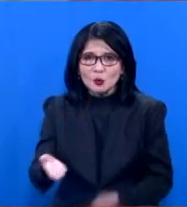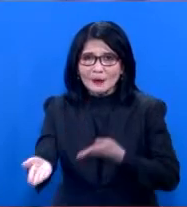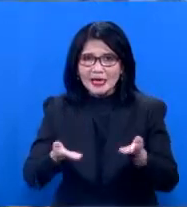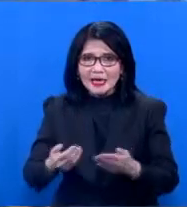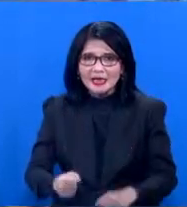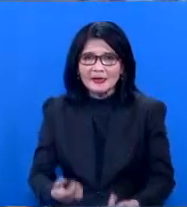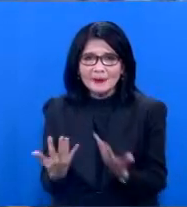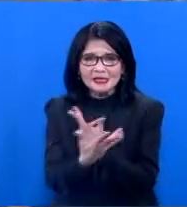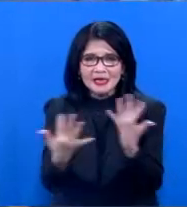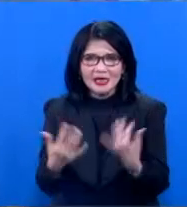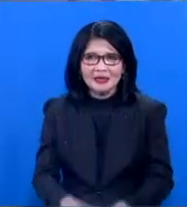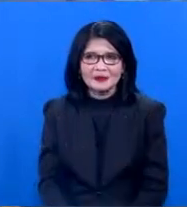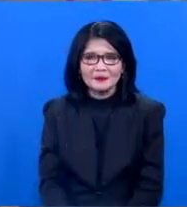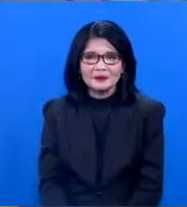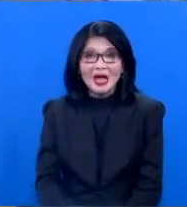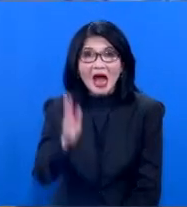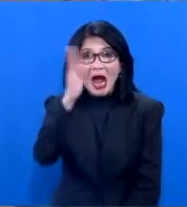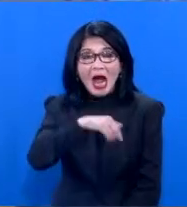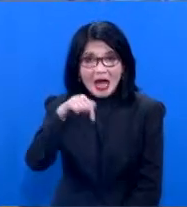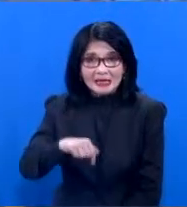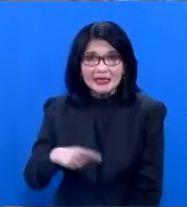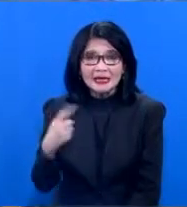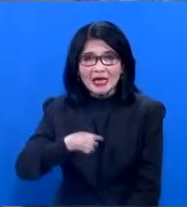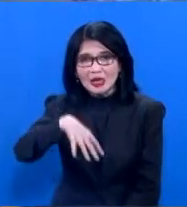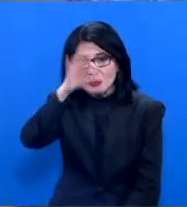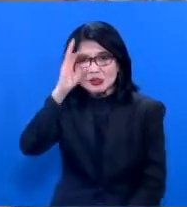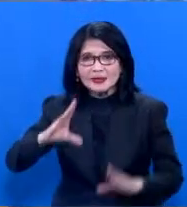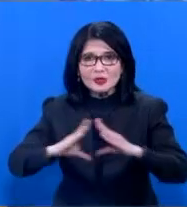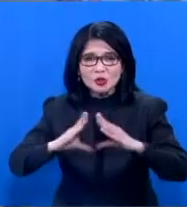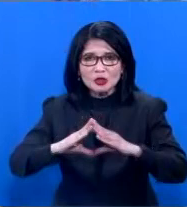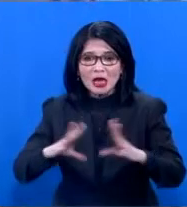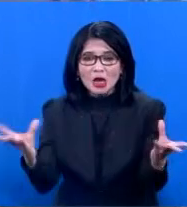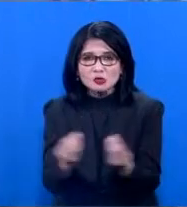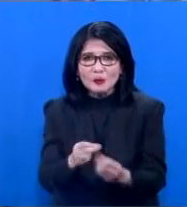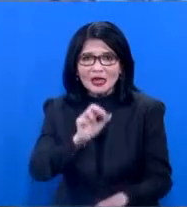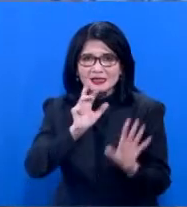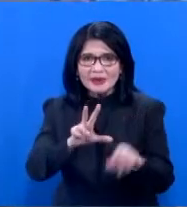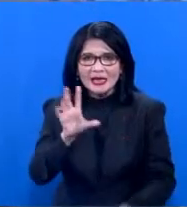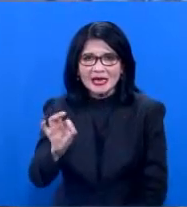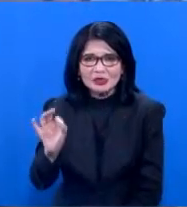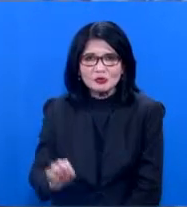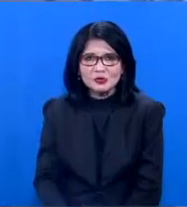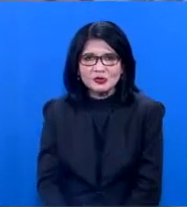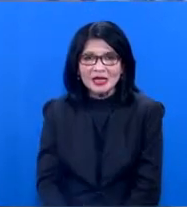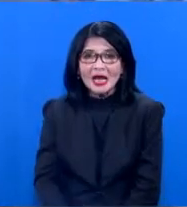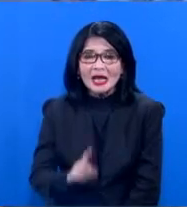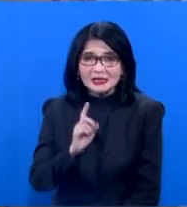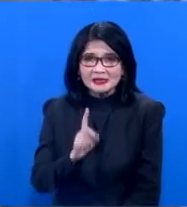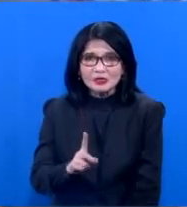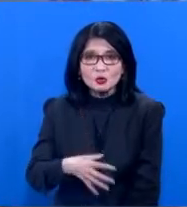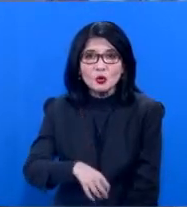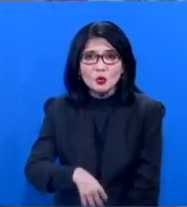masyarakat. Dan juga hari ini kami dari Polres Mojokerto berjumlah 901 personil